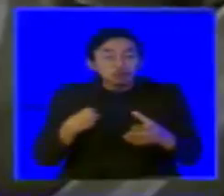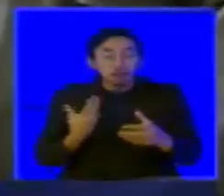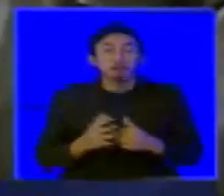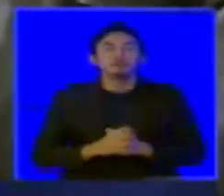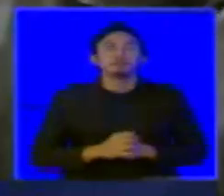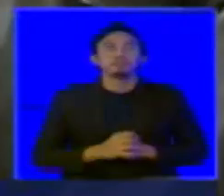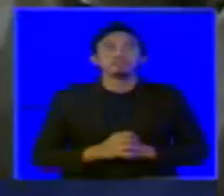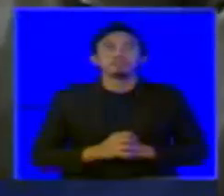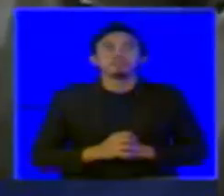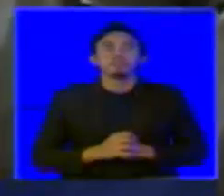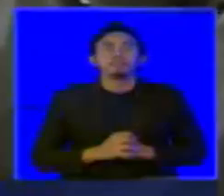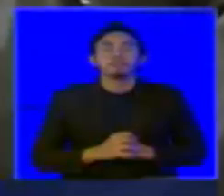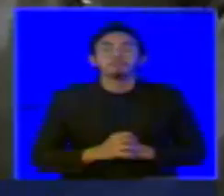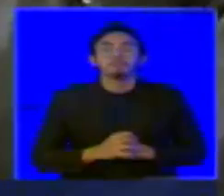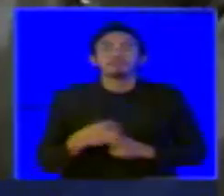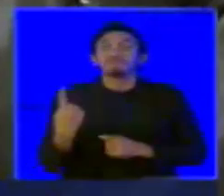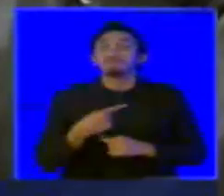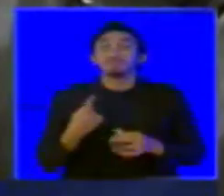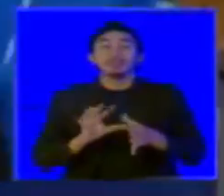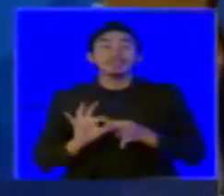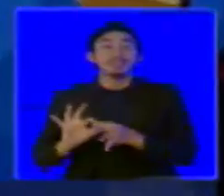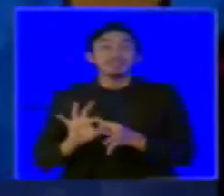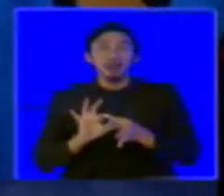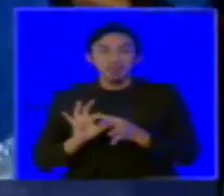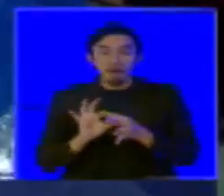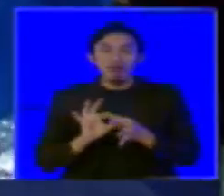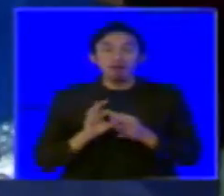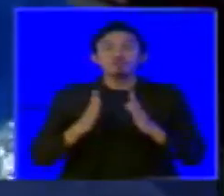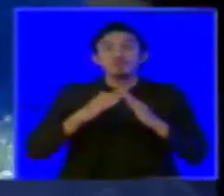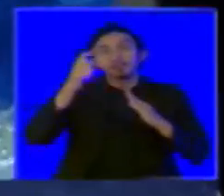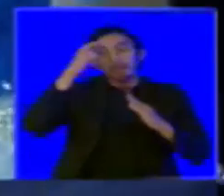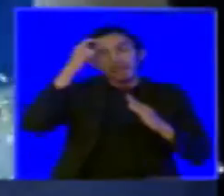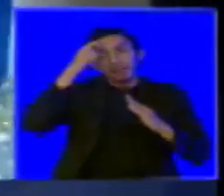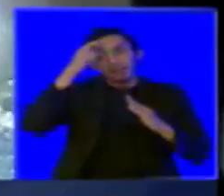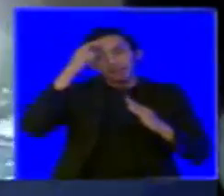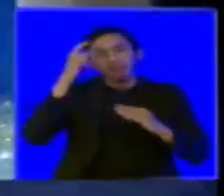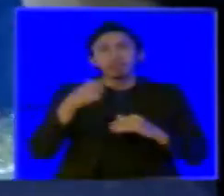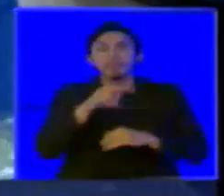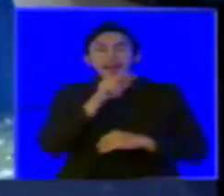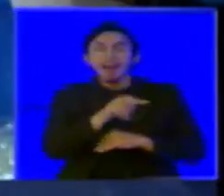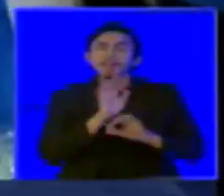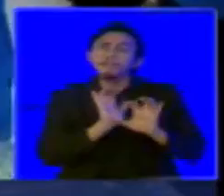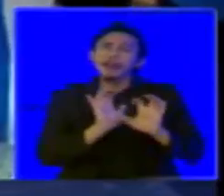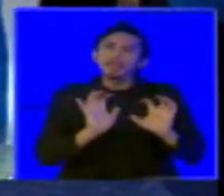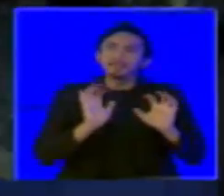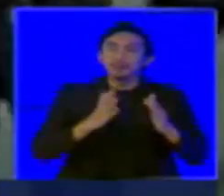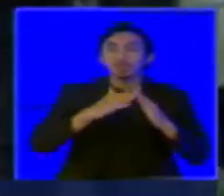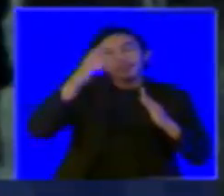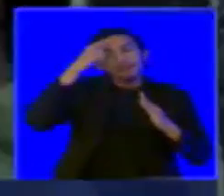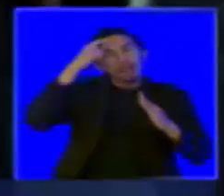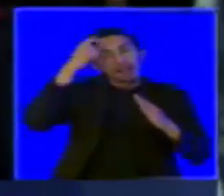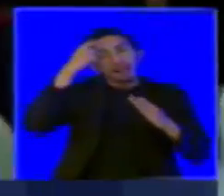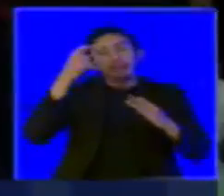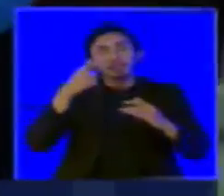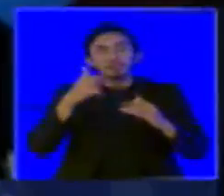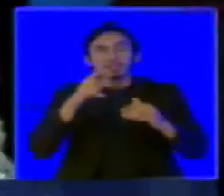petugas-petugas daripada rumah sakit yang kita lihat banyak kekurangan sekali untuk alat-alat APD. Maka kita tergerak dari HDCI,